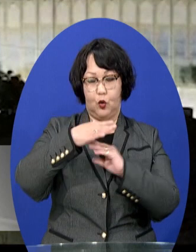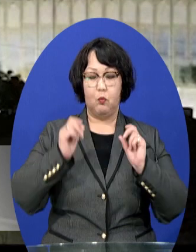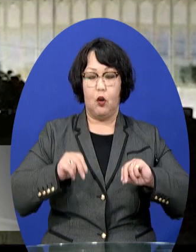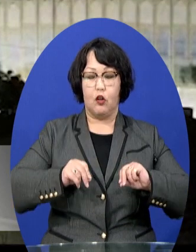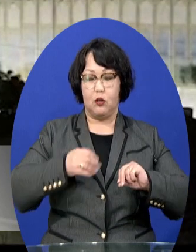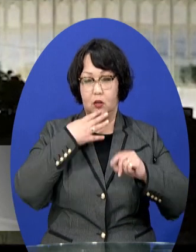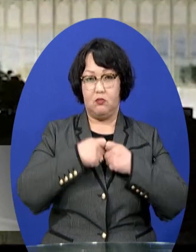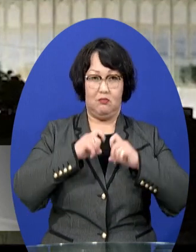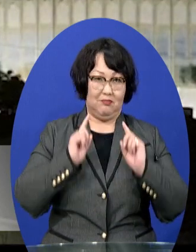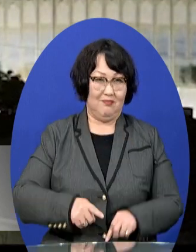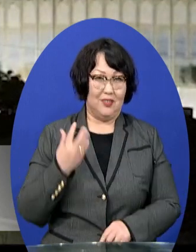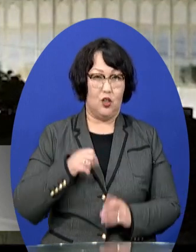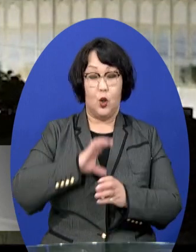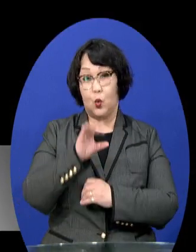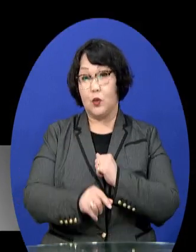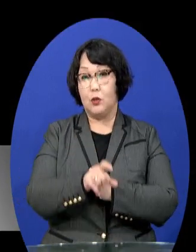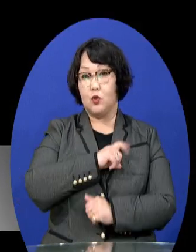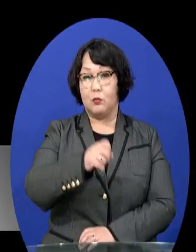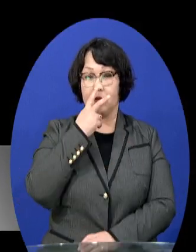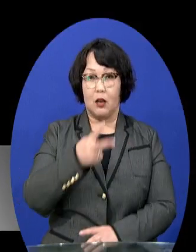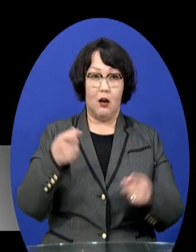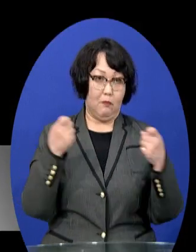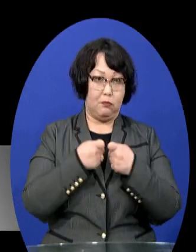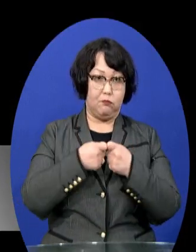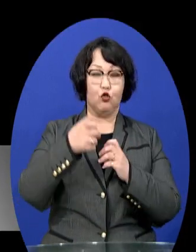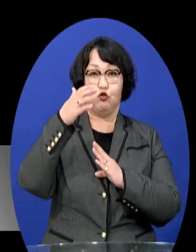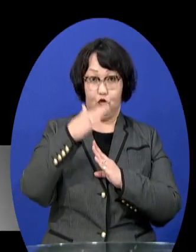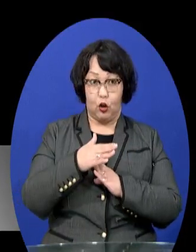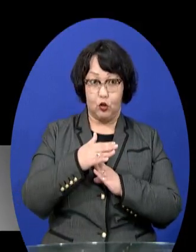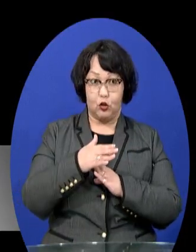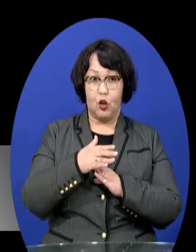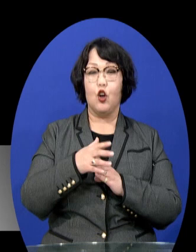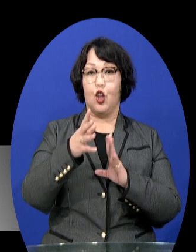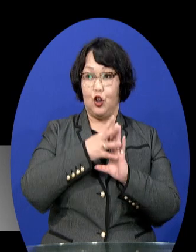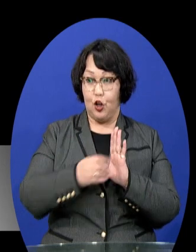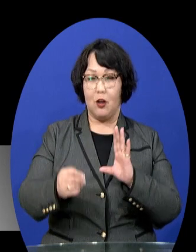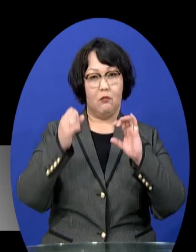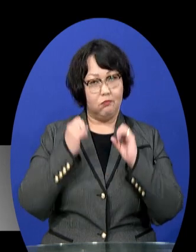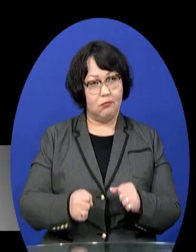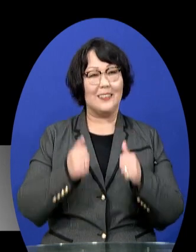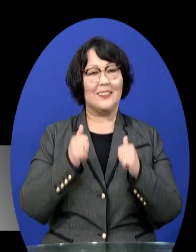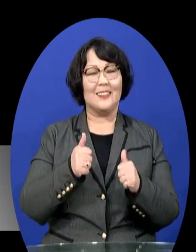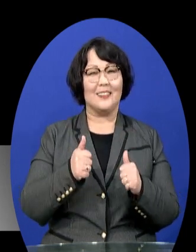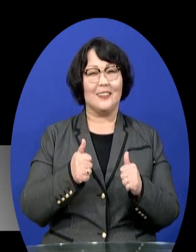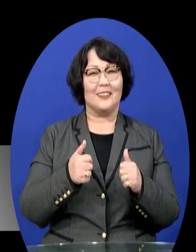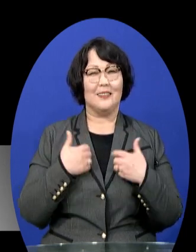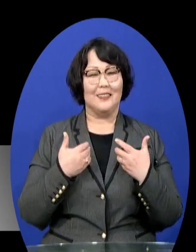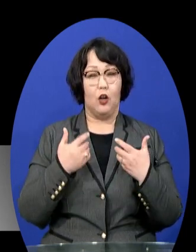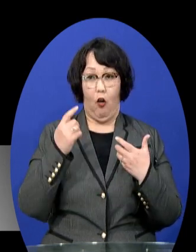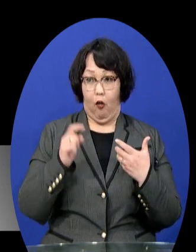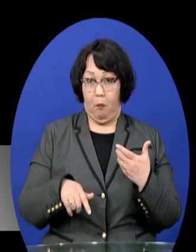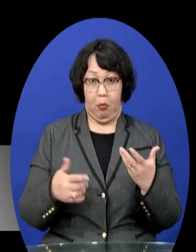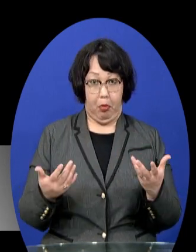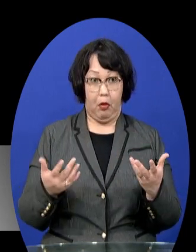юм. Олон улсын шинжээчид ч гал зогсоох дэглэм нөлөө үзүүлж эхэлтэй хэмээн дүгнэж байсан юм а. Тэгвэл